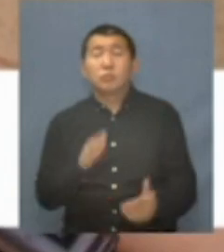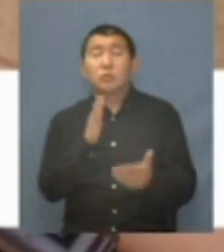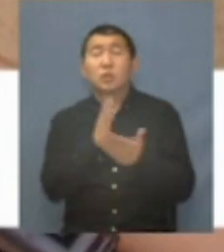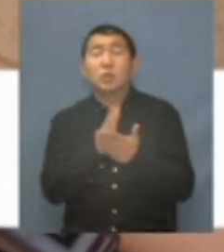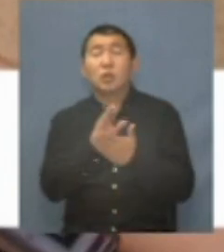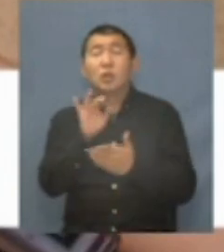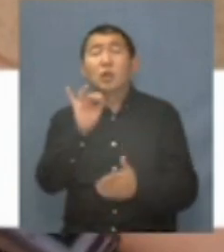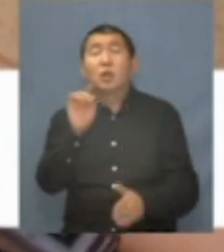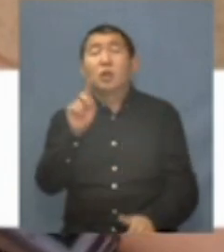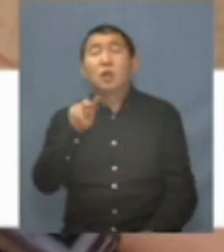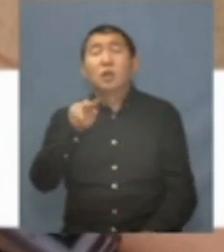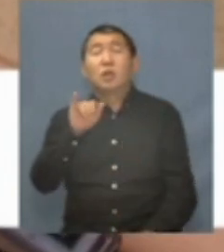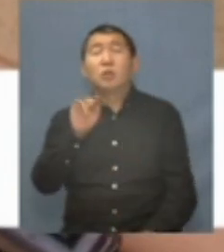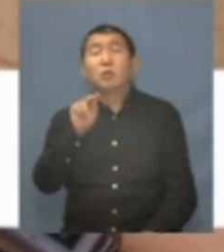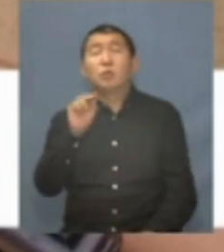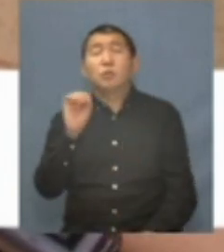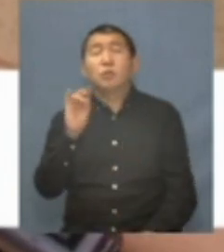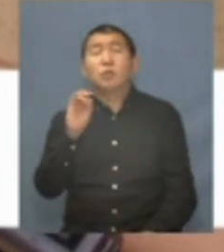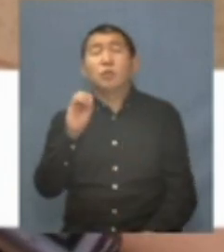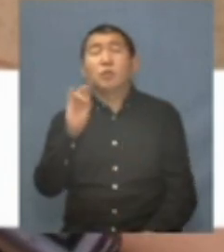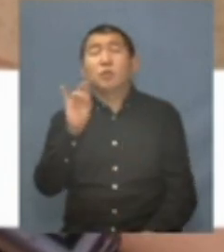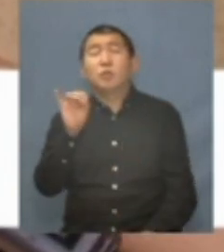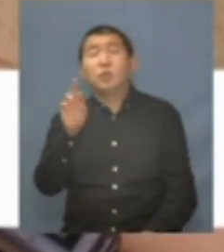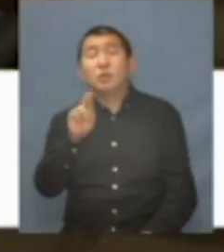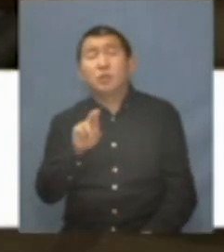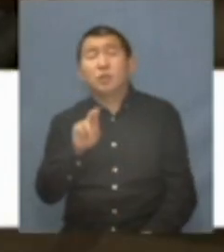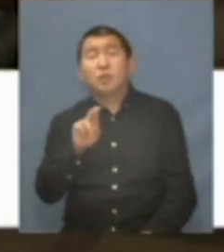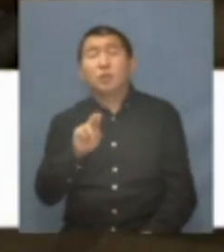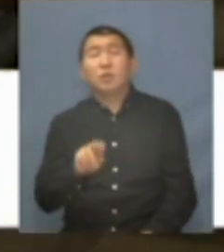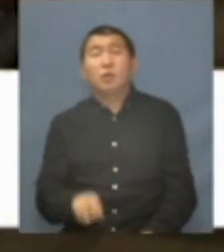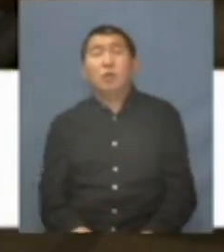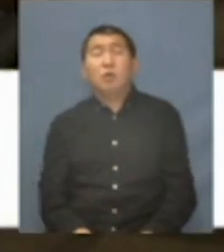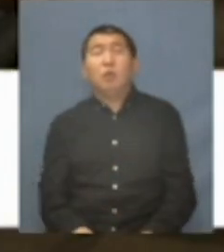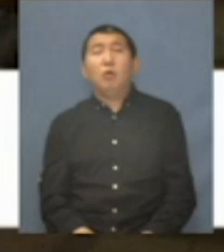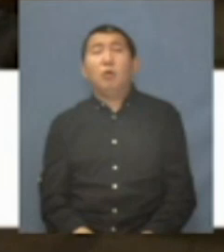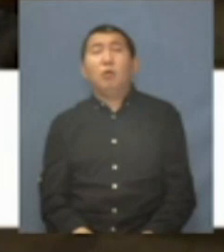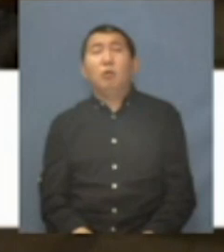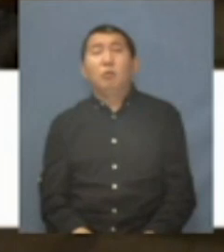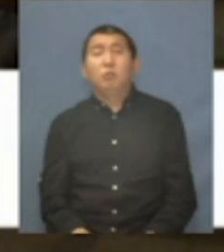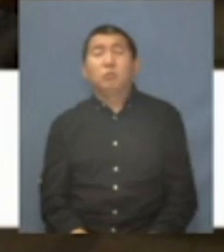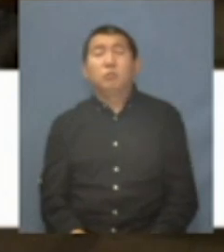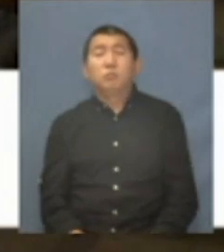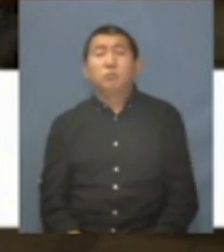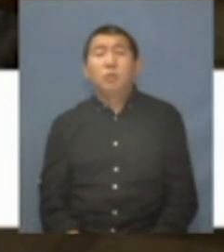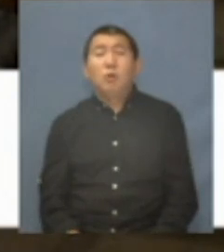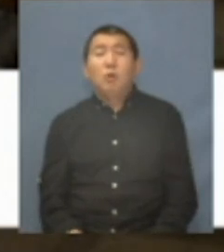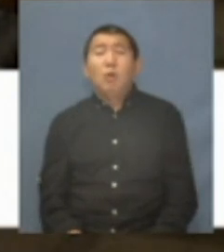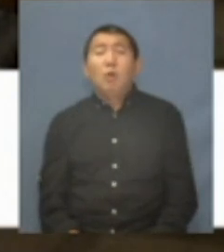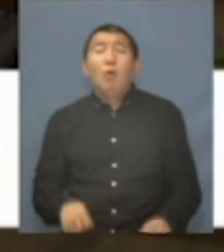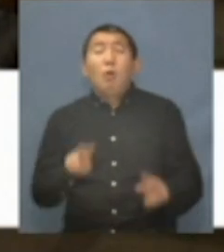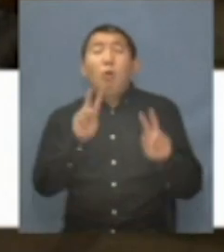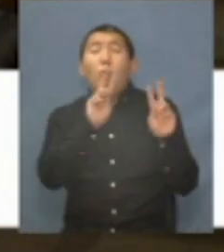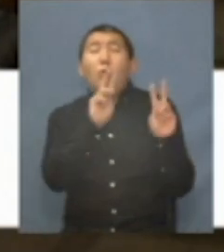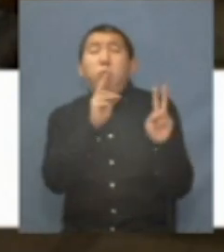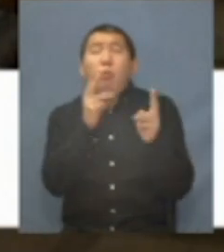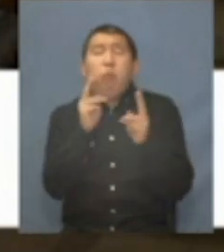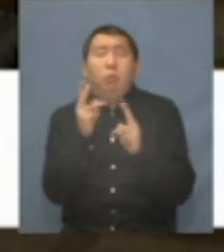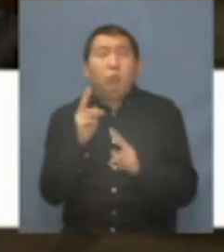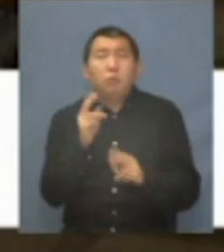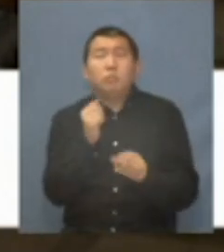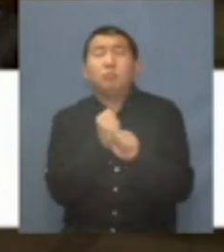И любое излучение, конечно, влияет на наш организм. Куклы делаются в технике чулочной.